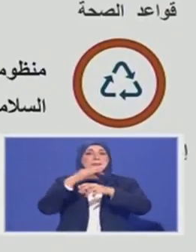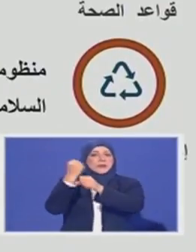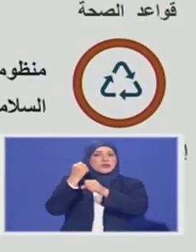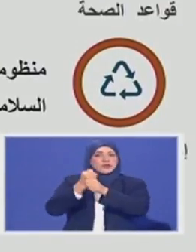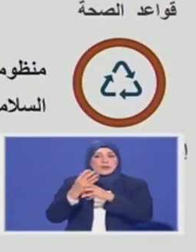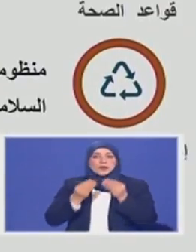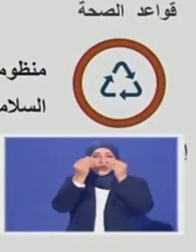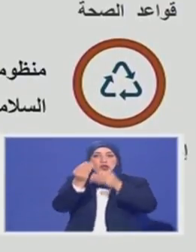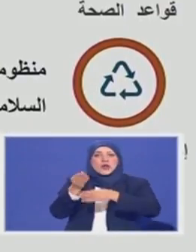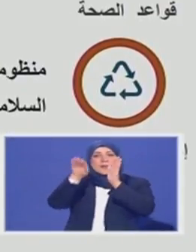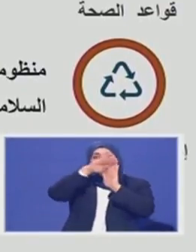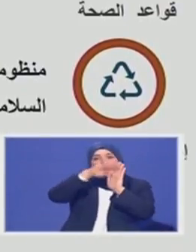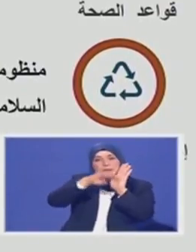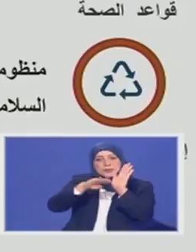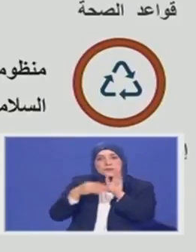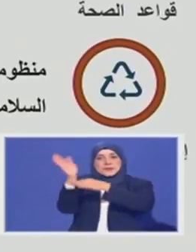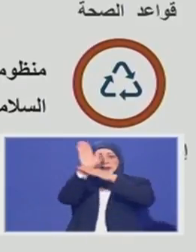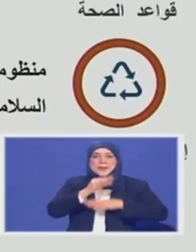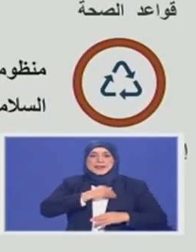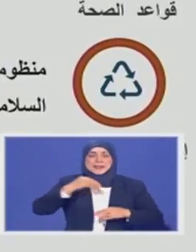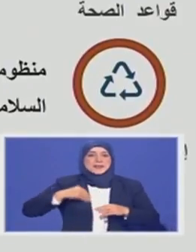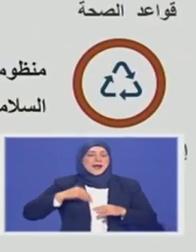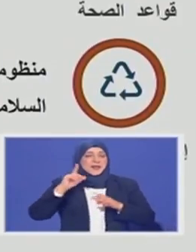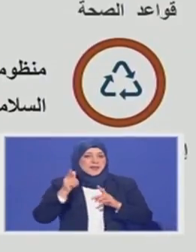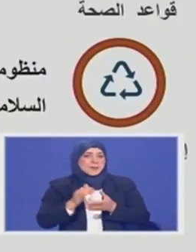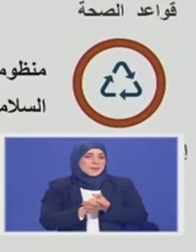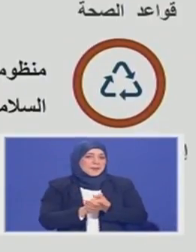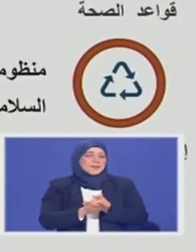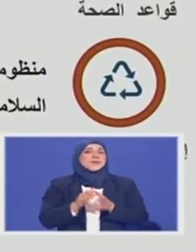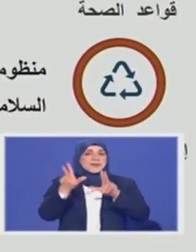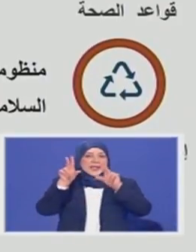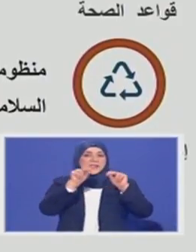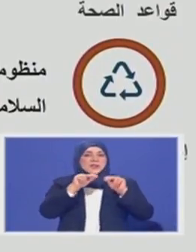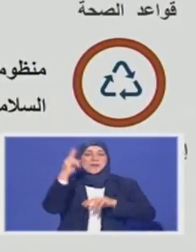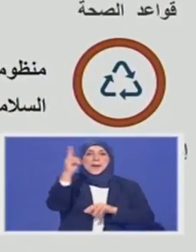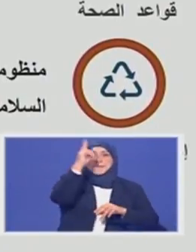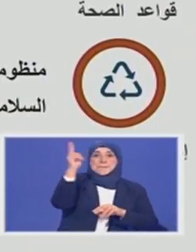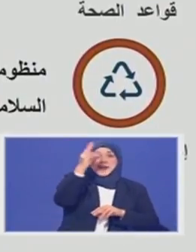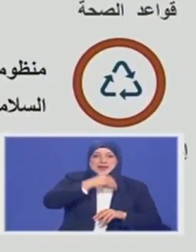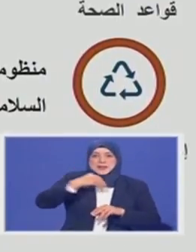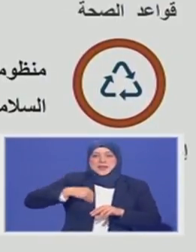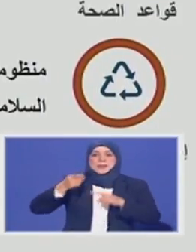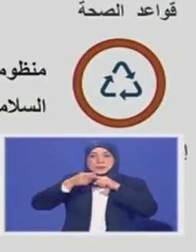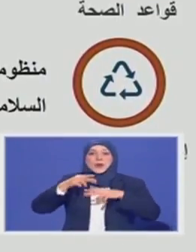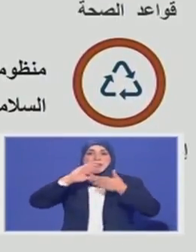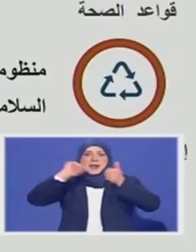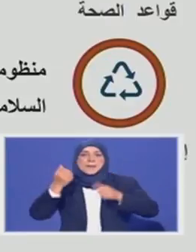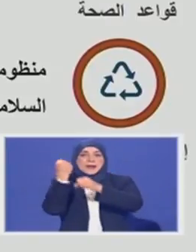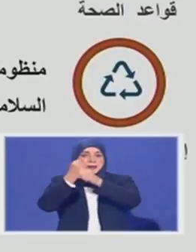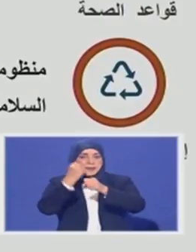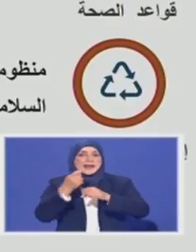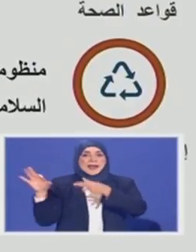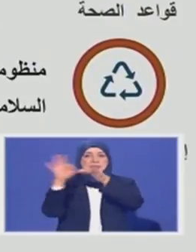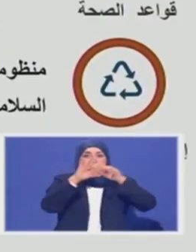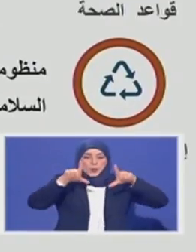الوقاية والسلامة الصحية اللي كما قلنا مع معهد الصحة والسلامة المهنية، ونشكر وزارة